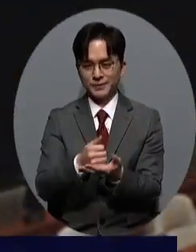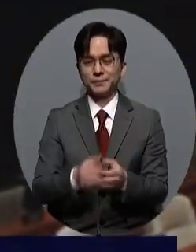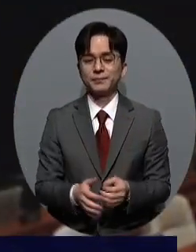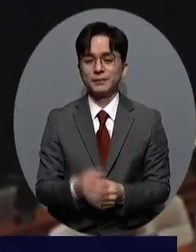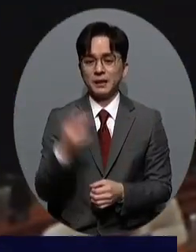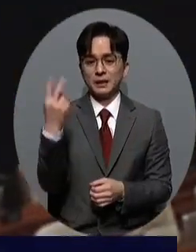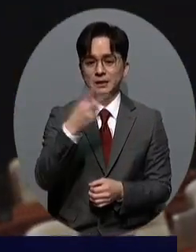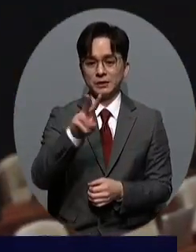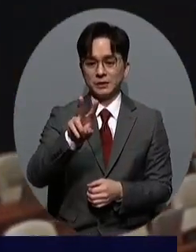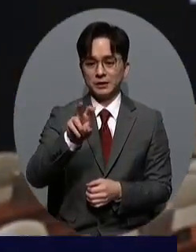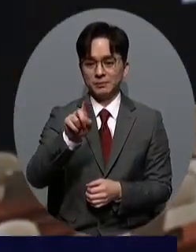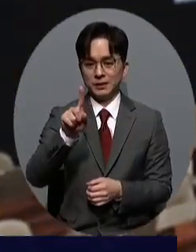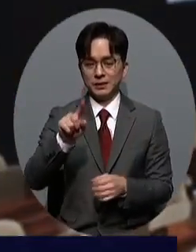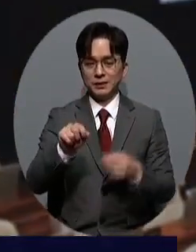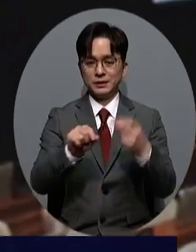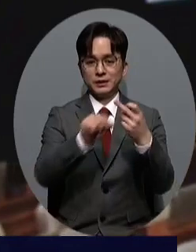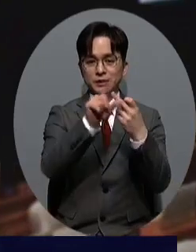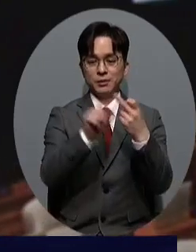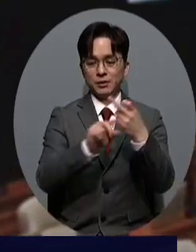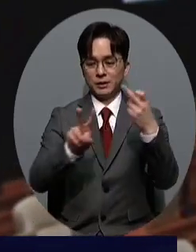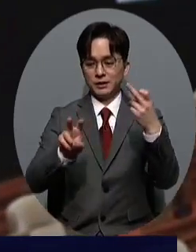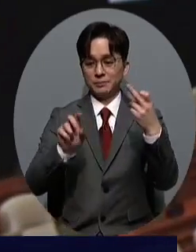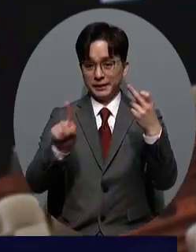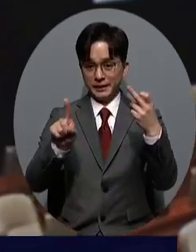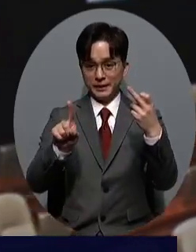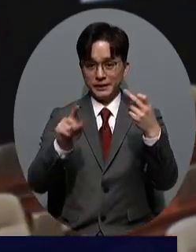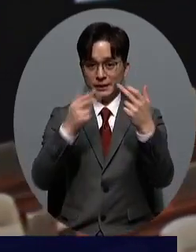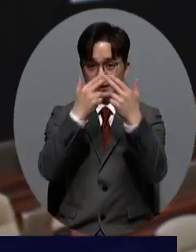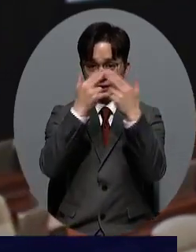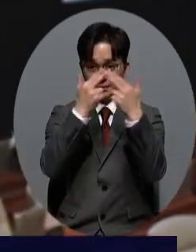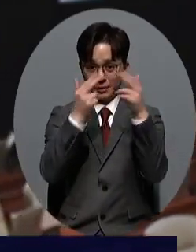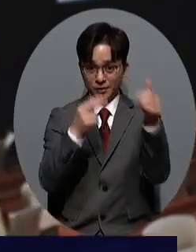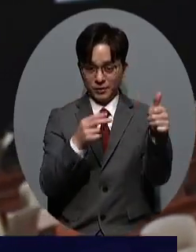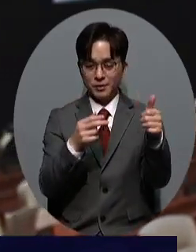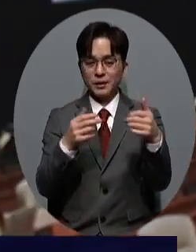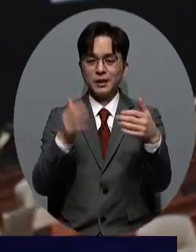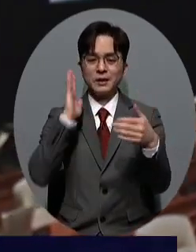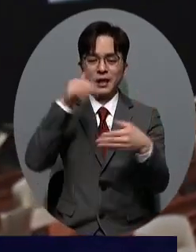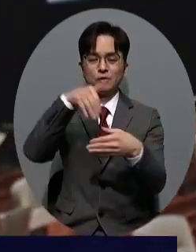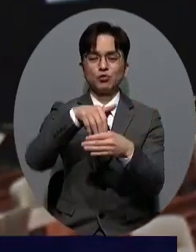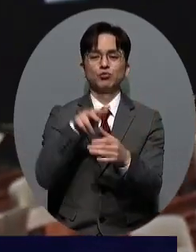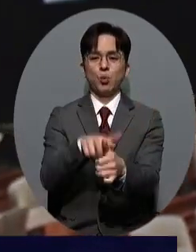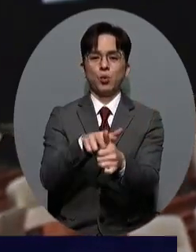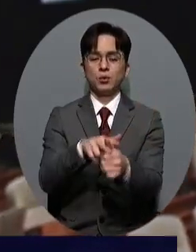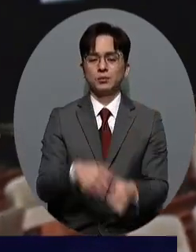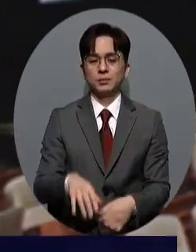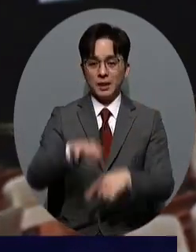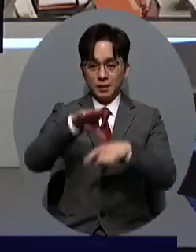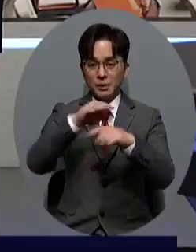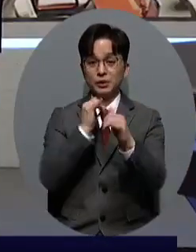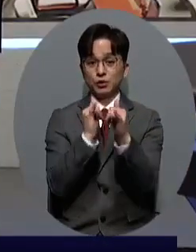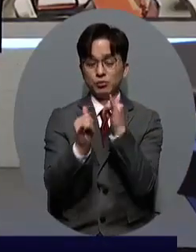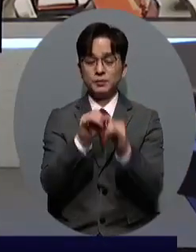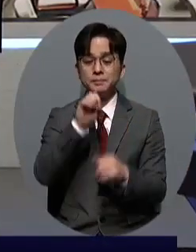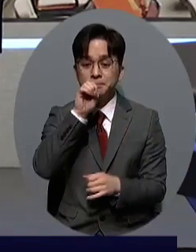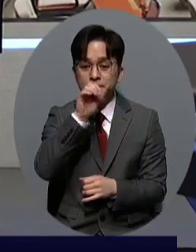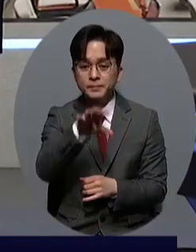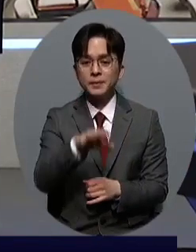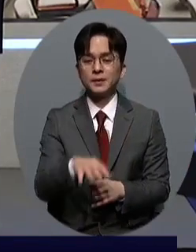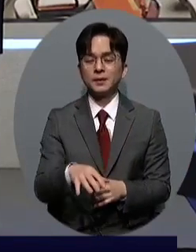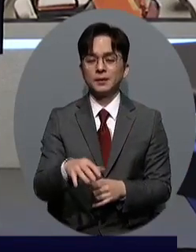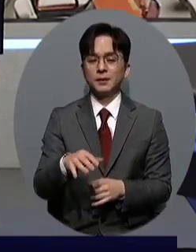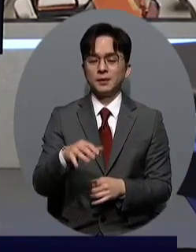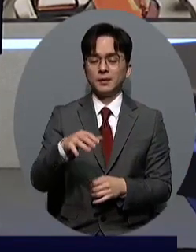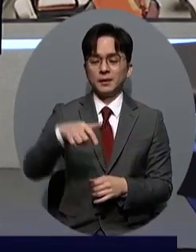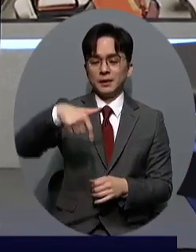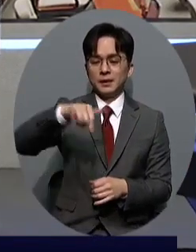지난 2021년 12월 22일 당시 민주당 대선주자였던 이 대표는 한 방송에 나와서 대장동